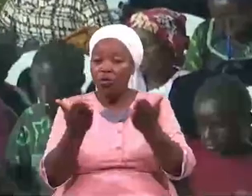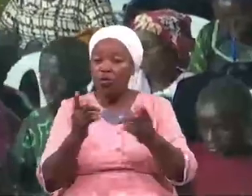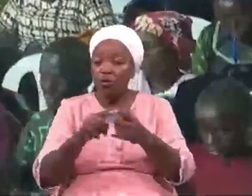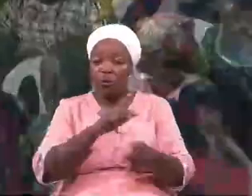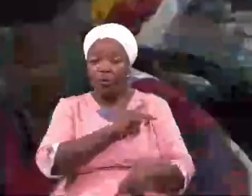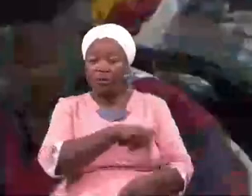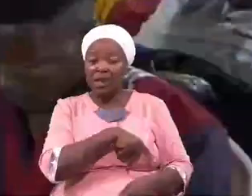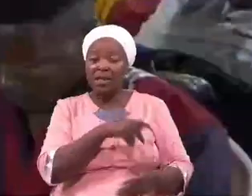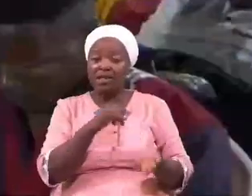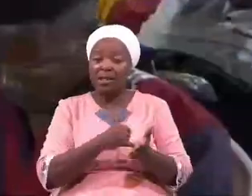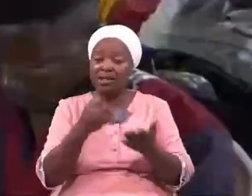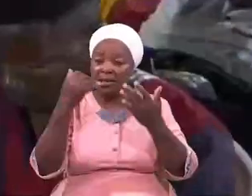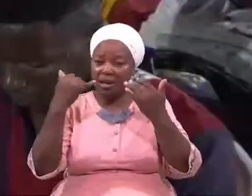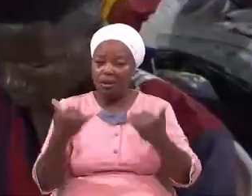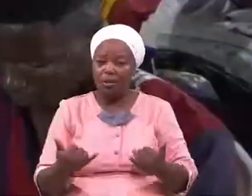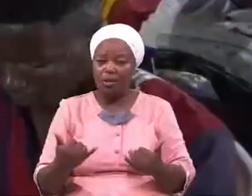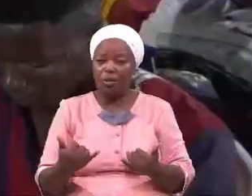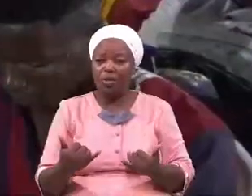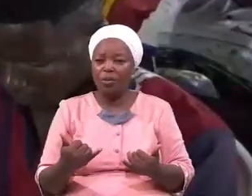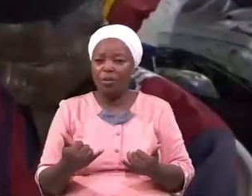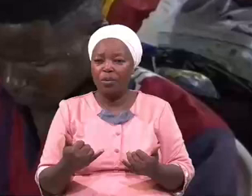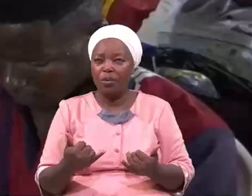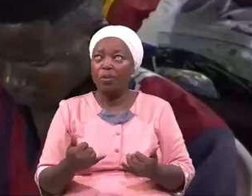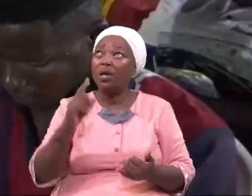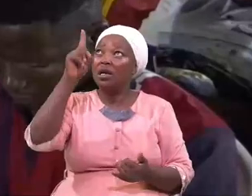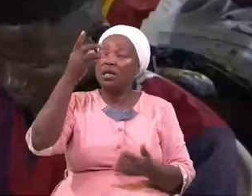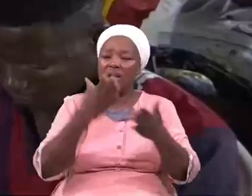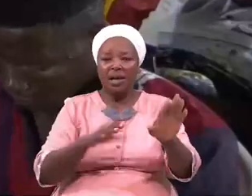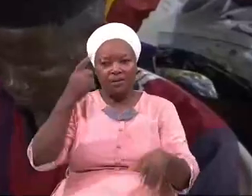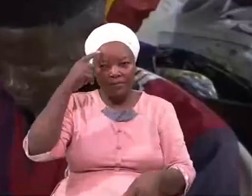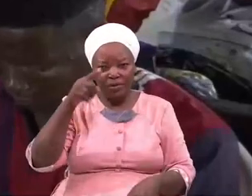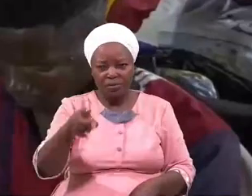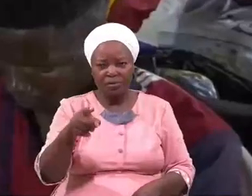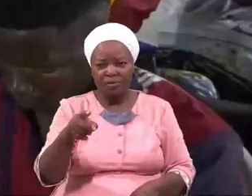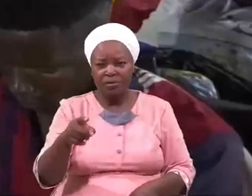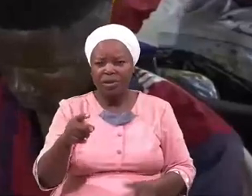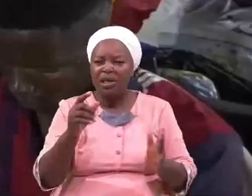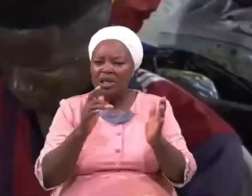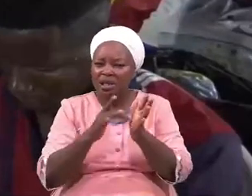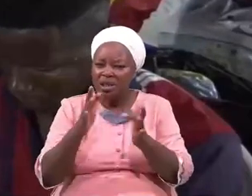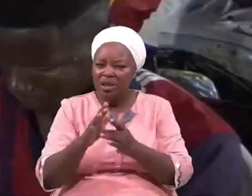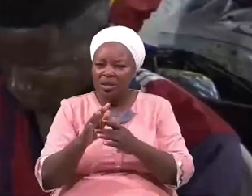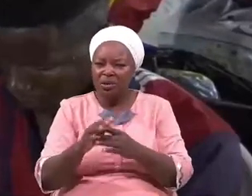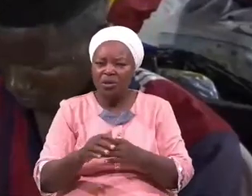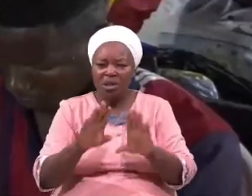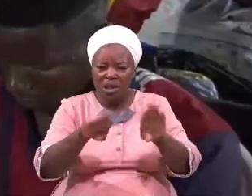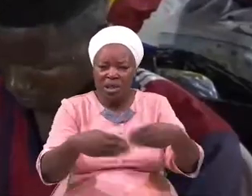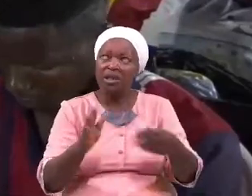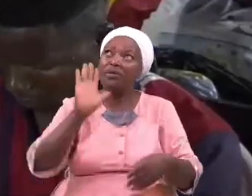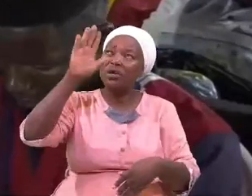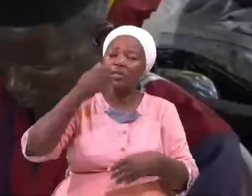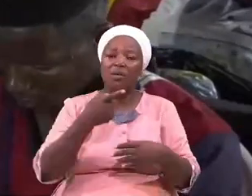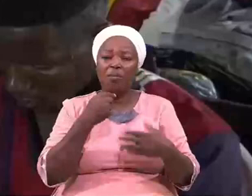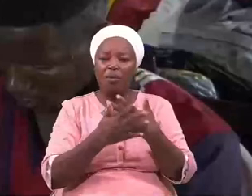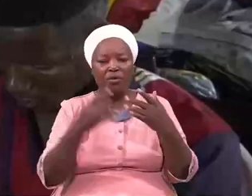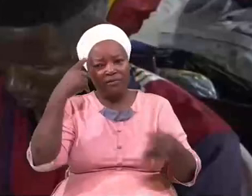Vous allez vouloir personnaliser cela maintenant. Il est mort pour vous. Jésus a versé son sang